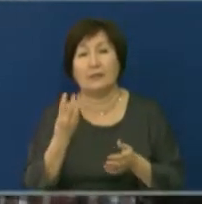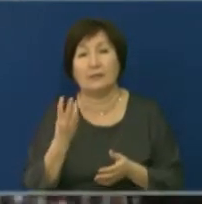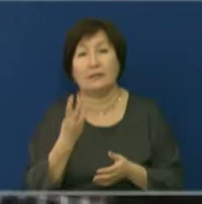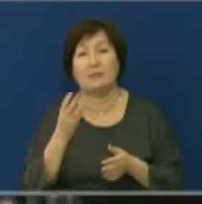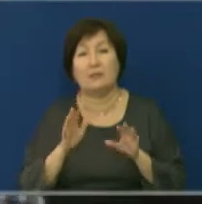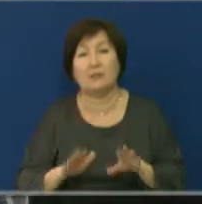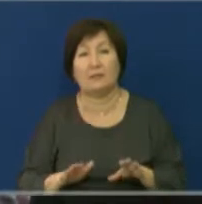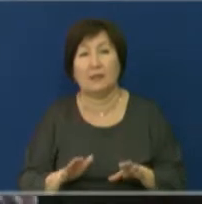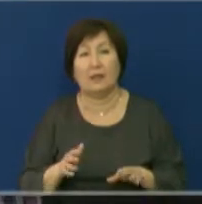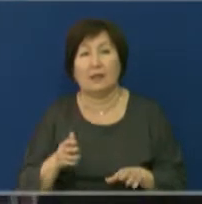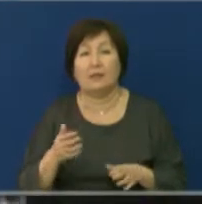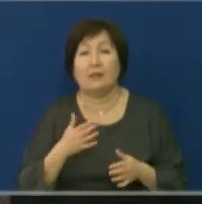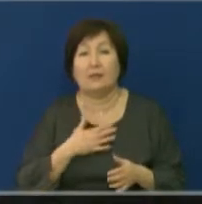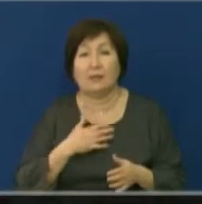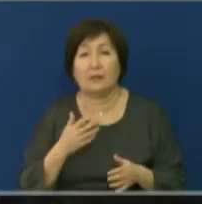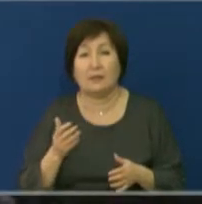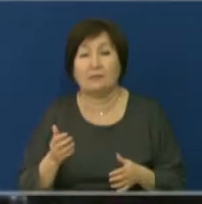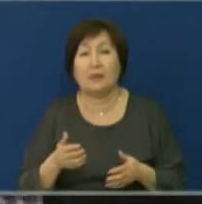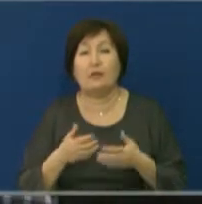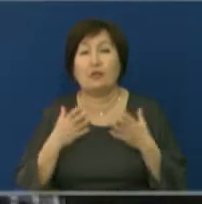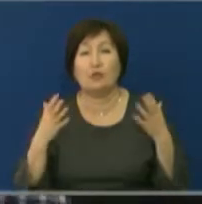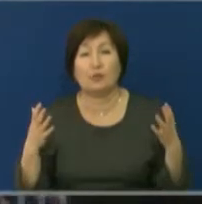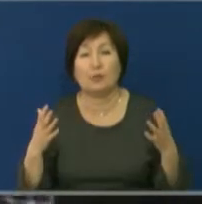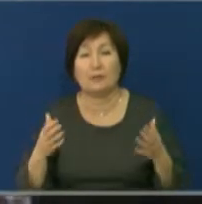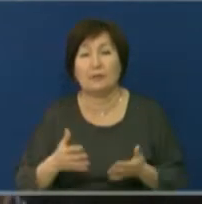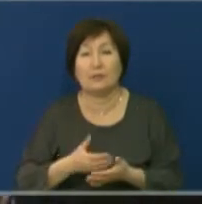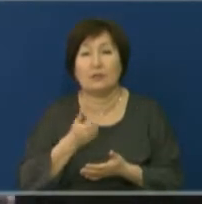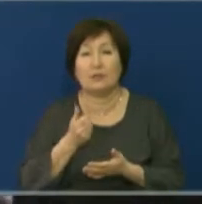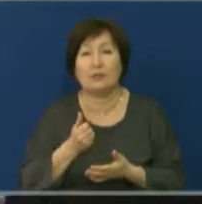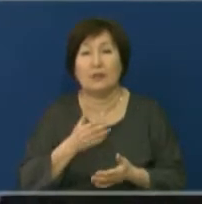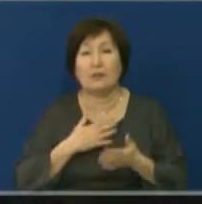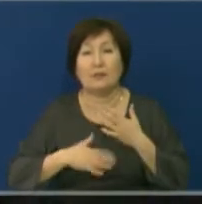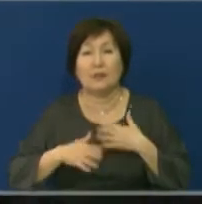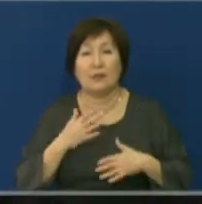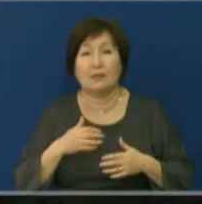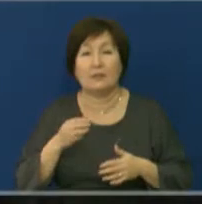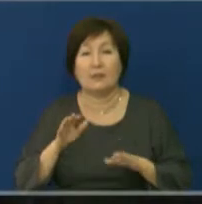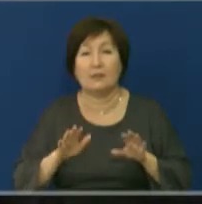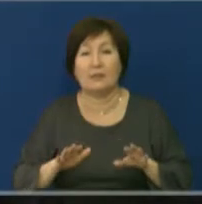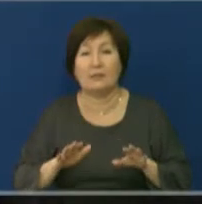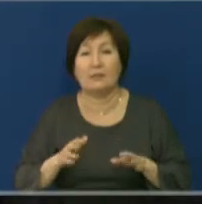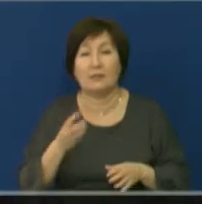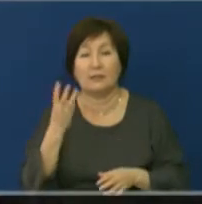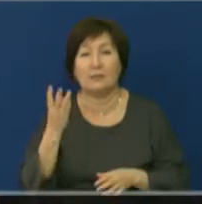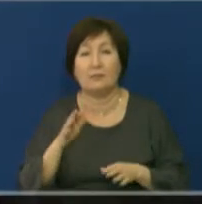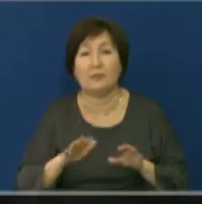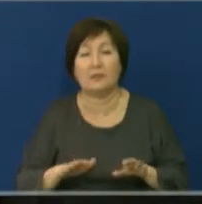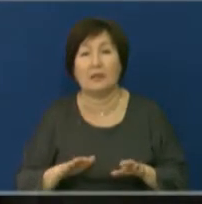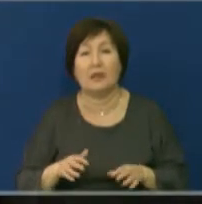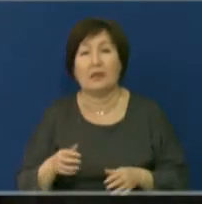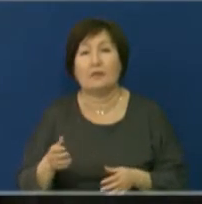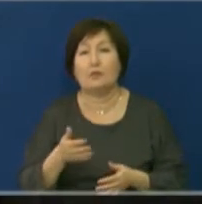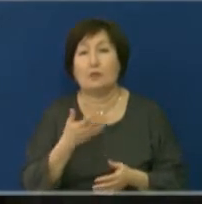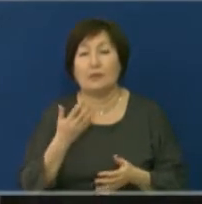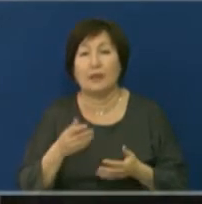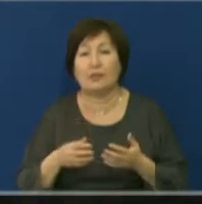Для нас является большим достижением и радостью занять 3-е место в таком масштабном театральном фестивале. Сколько наших земляков,